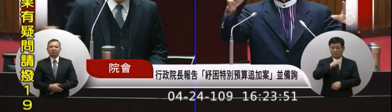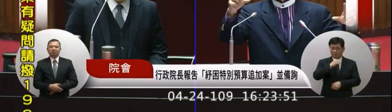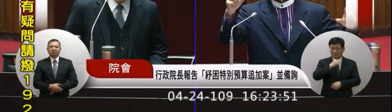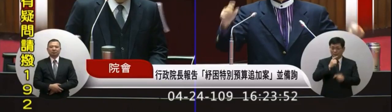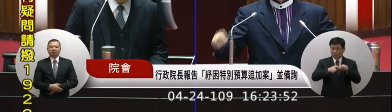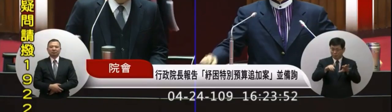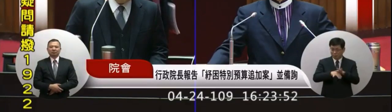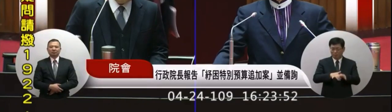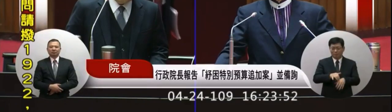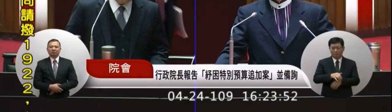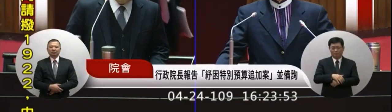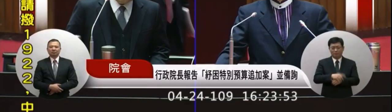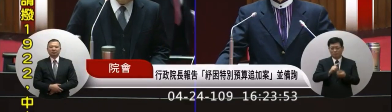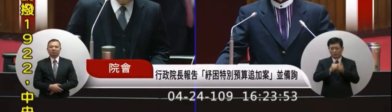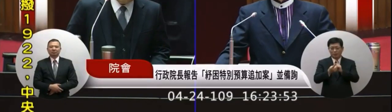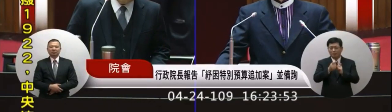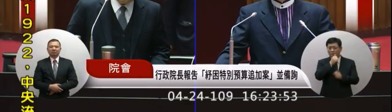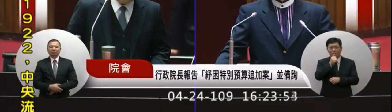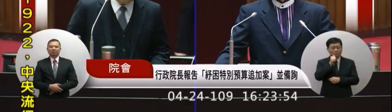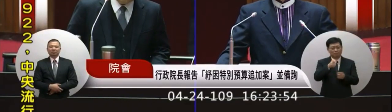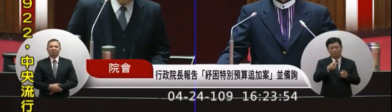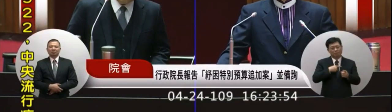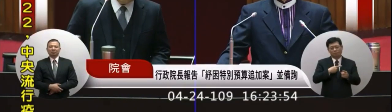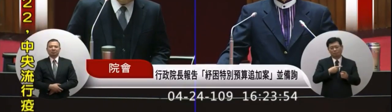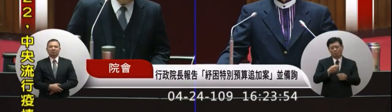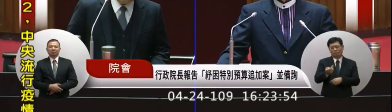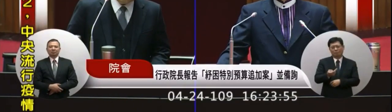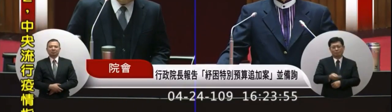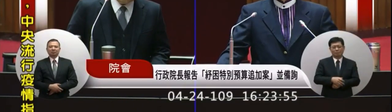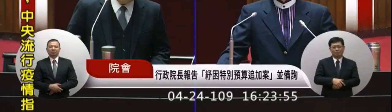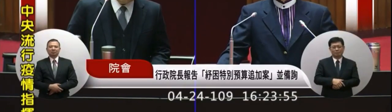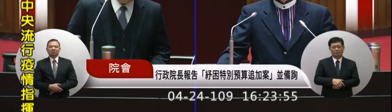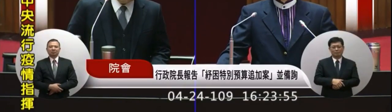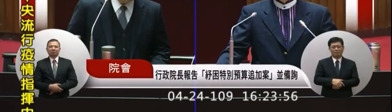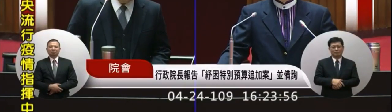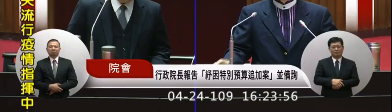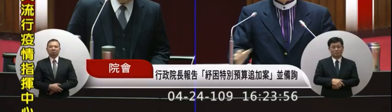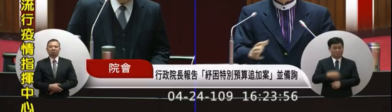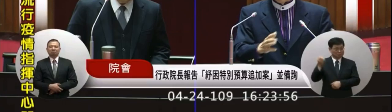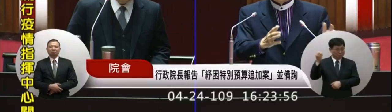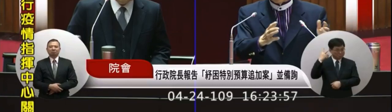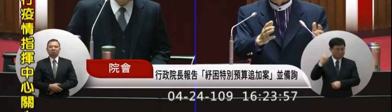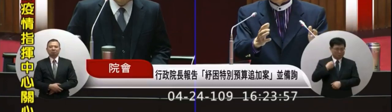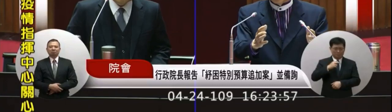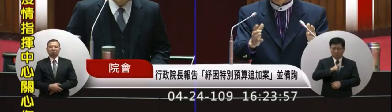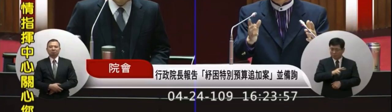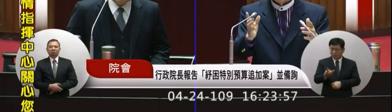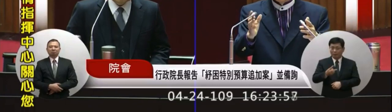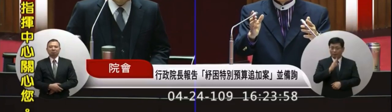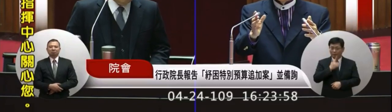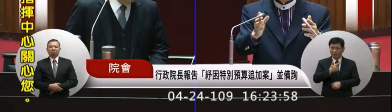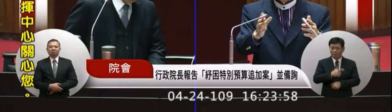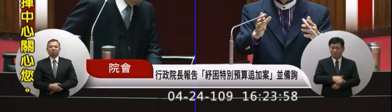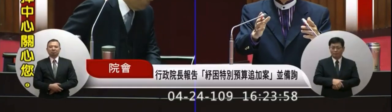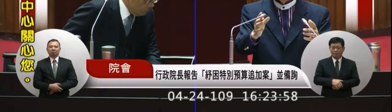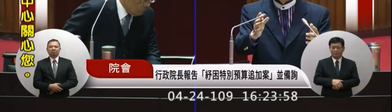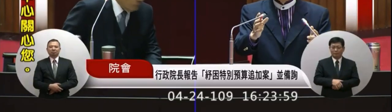换作中文了、一点都不酷。听说要转弯了嘛，是不是？